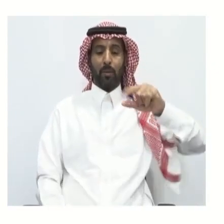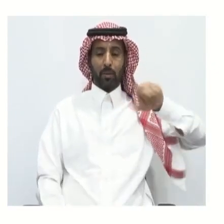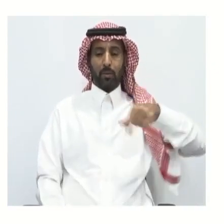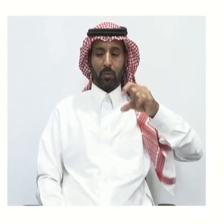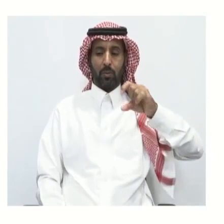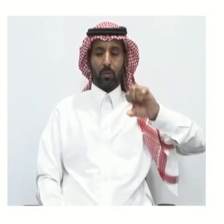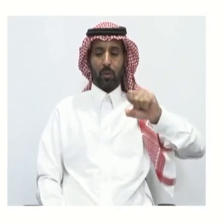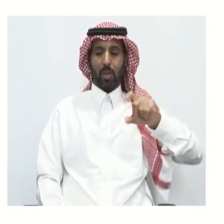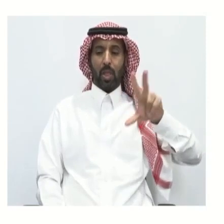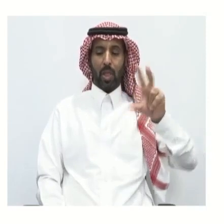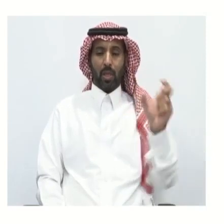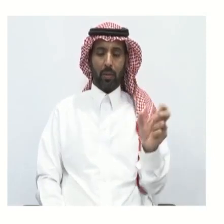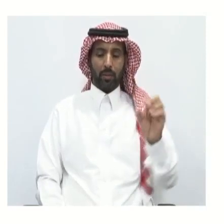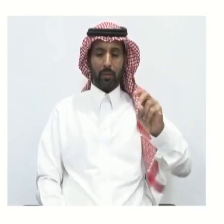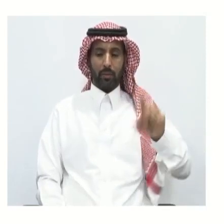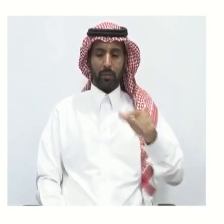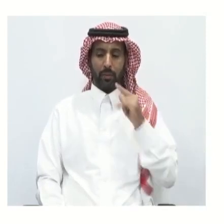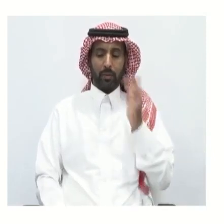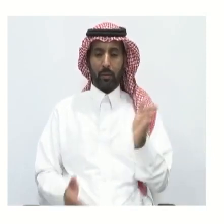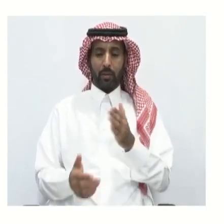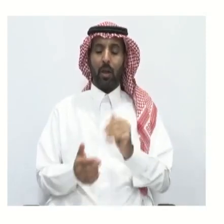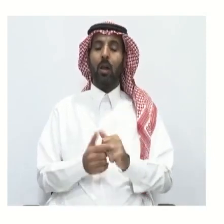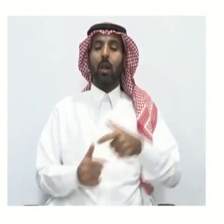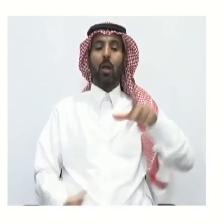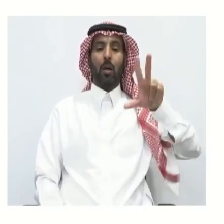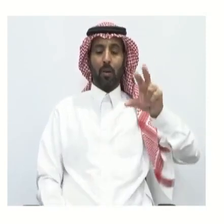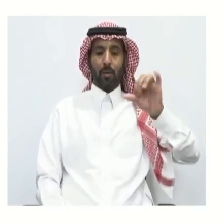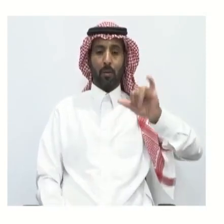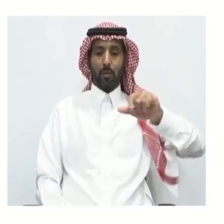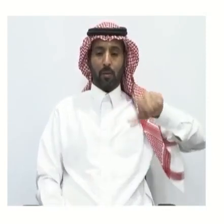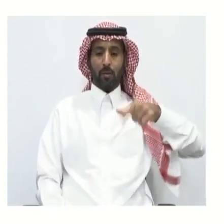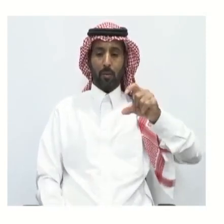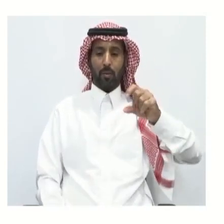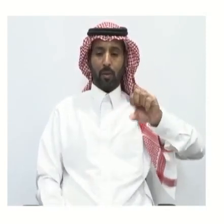المردود الفعلي ونسبه المردود المئويه